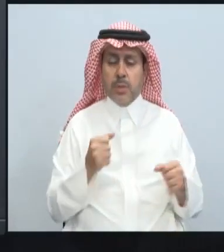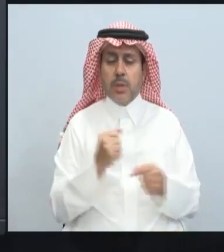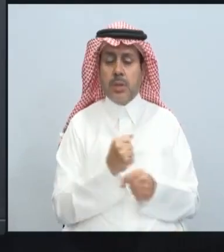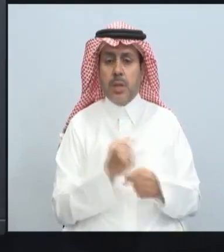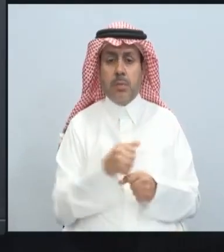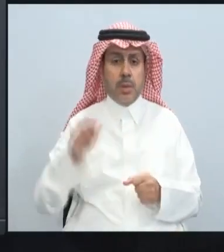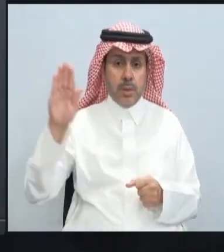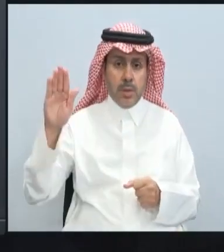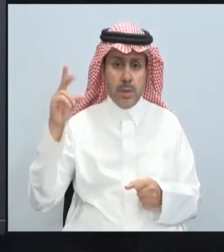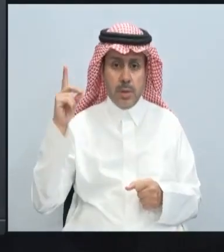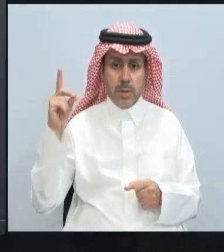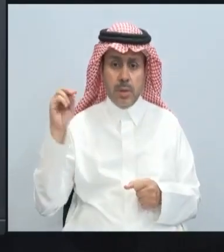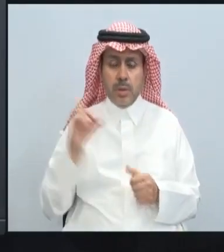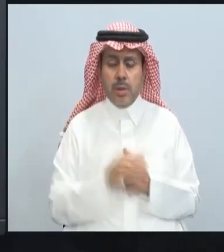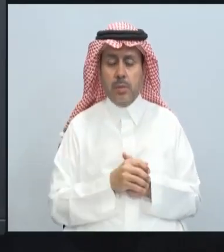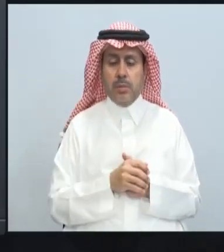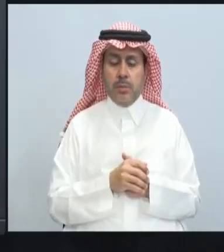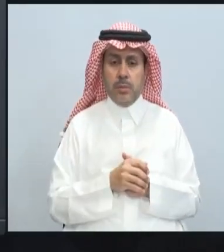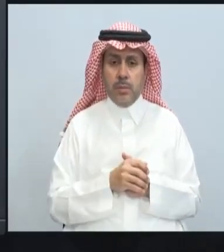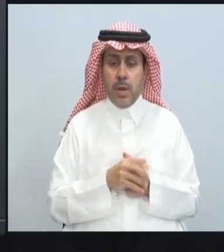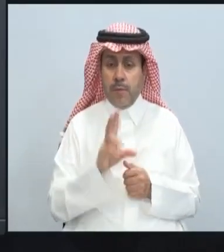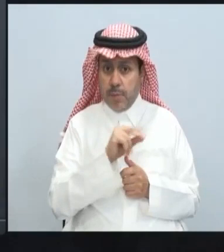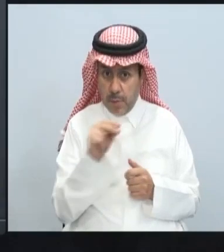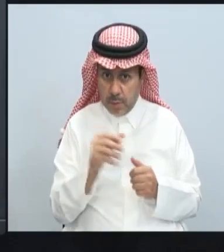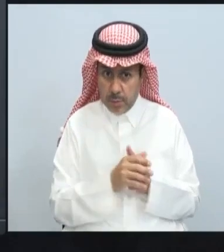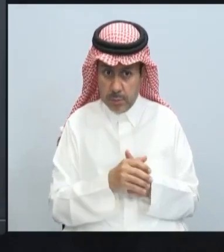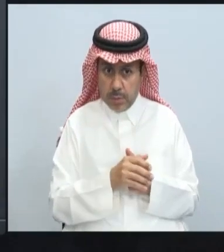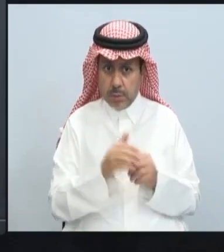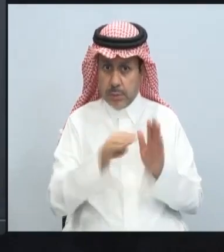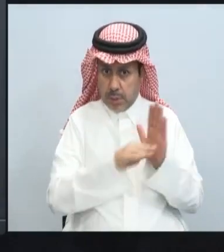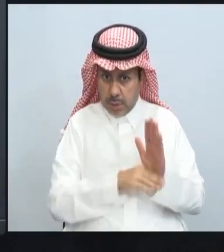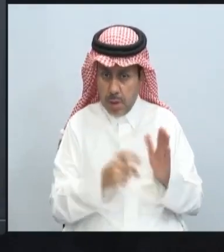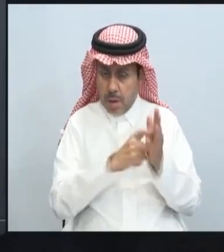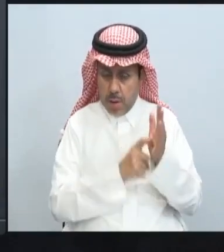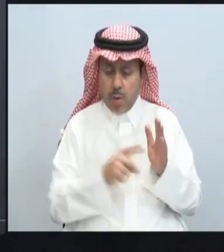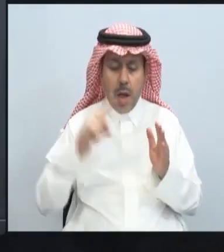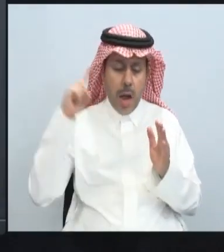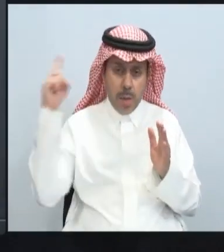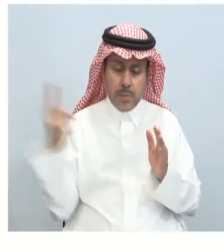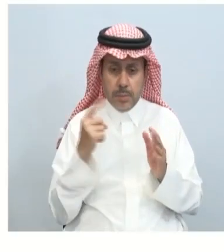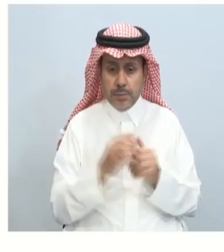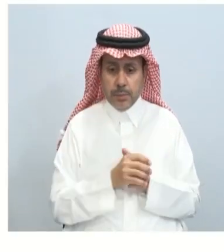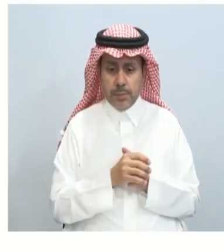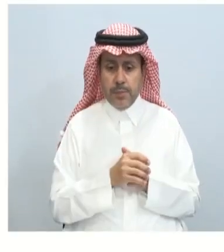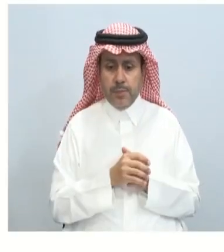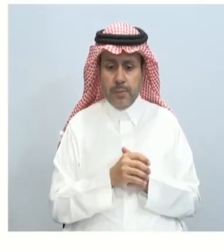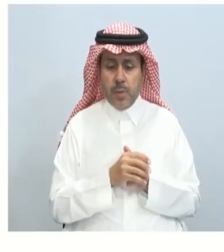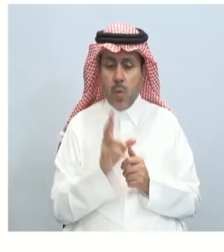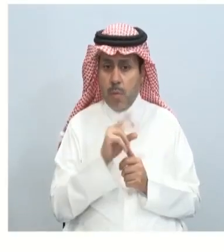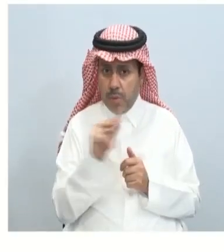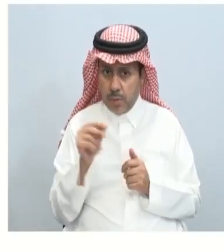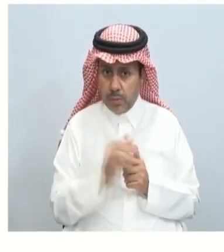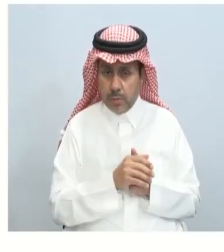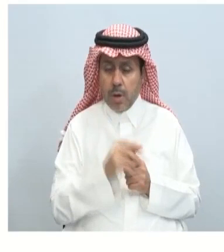ذات السياده فاعتبر هذا المثال على مندرجا تحته القانون العام وليس القانون الخاص ومثله